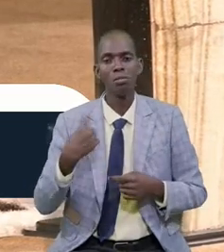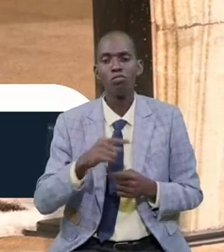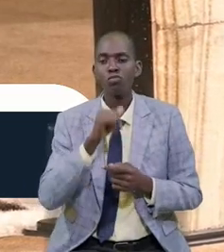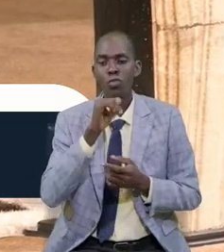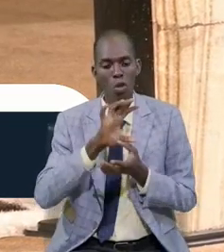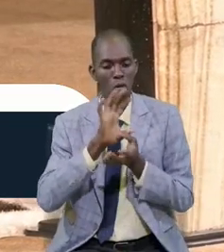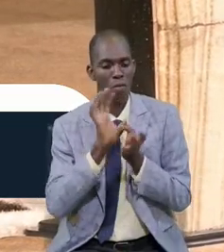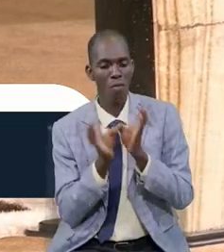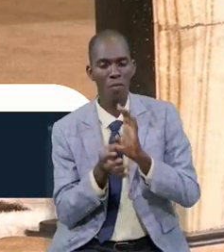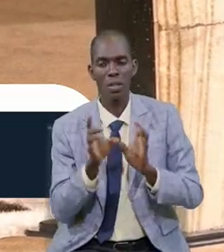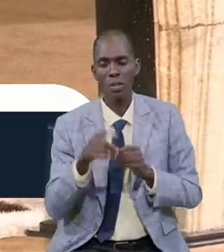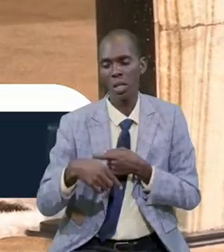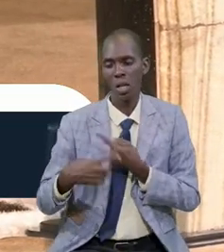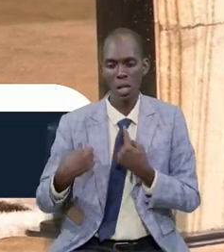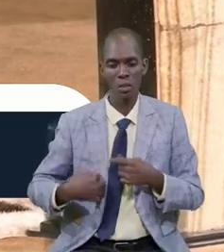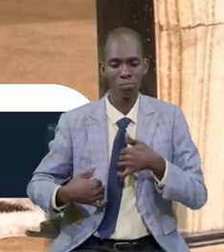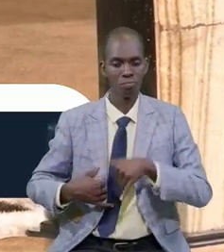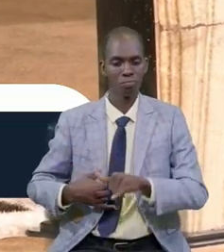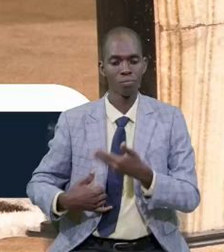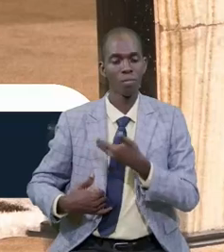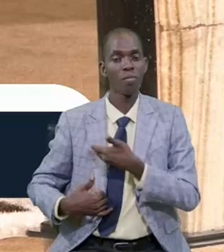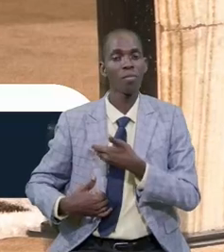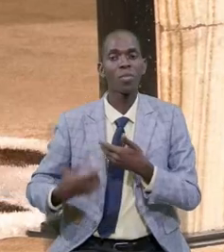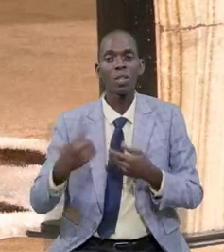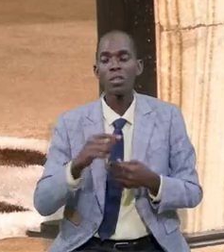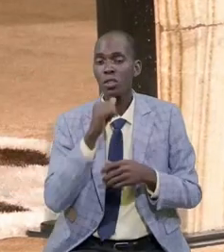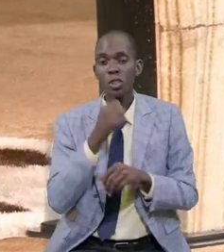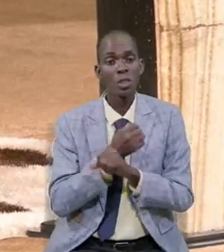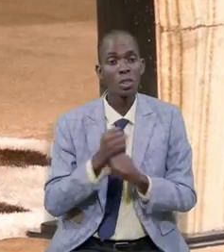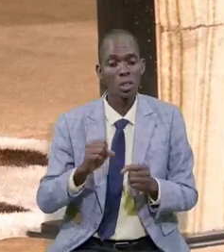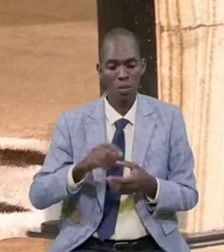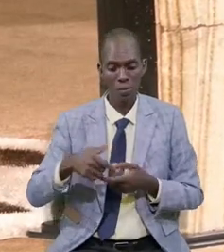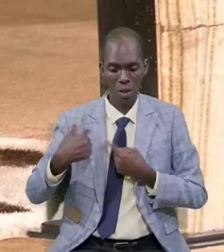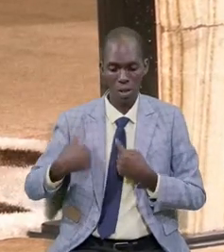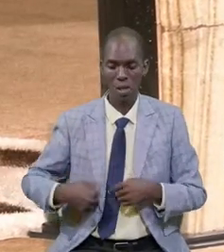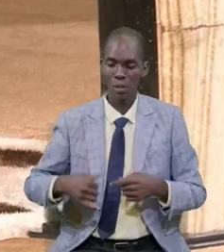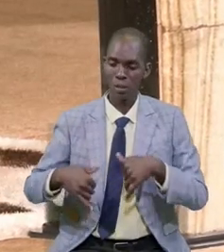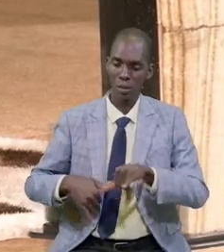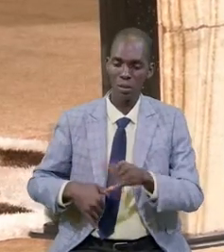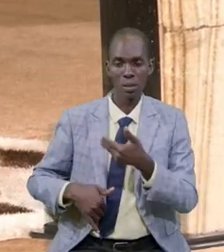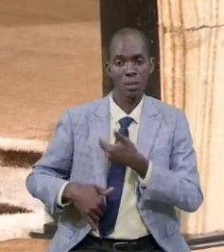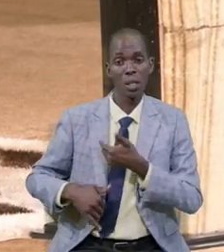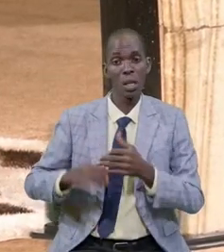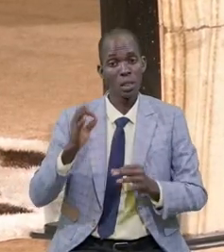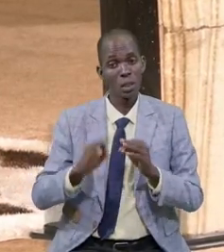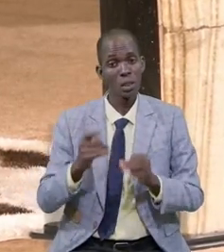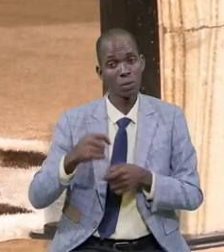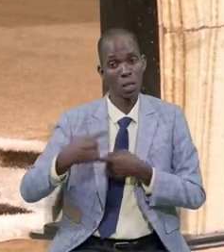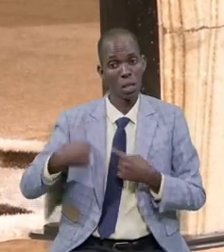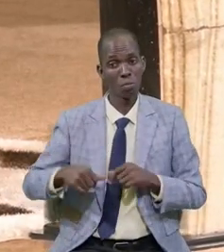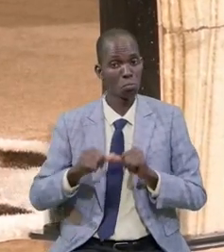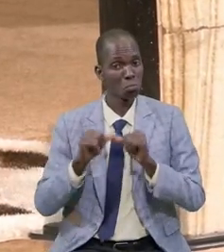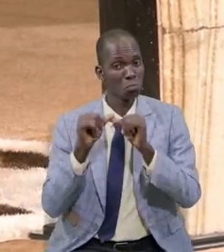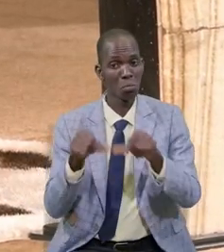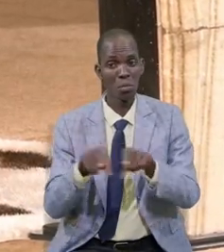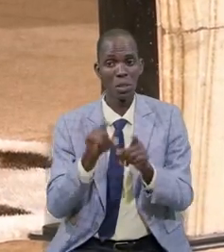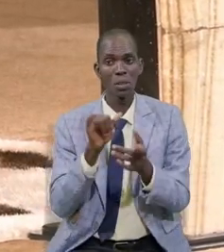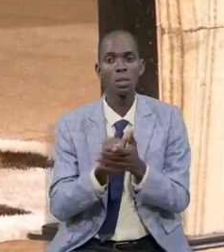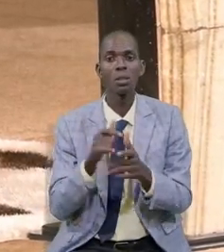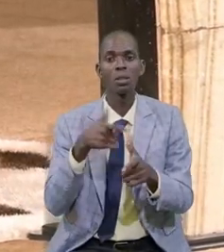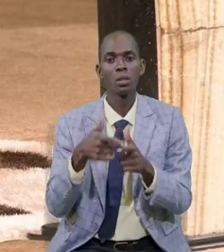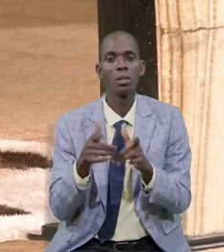cœur inconverti, un cœur non régénéré. Dès que le cœur demeure pareil,